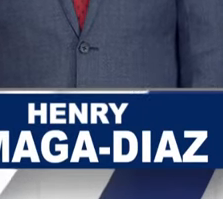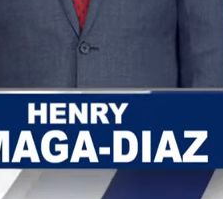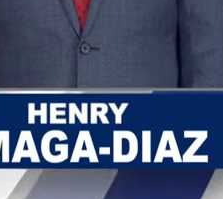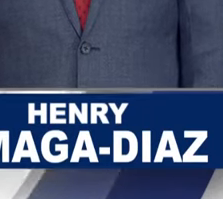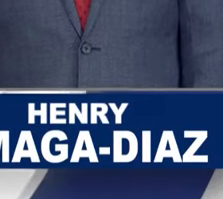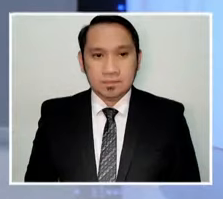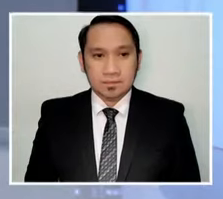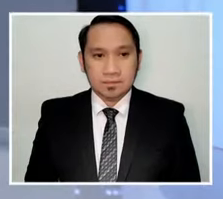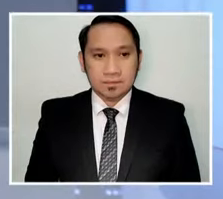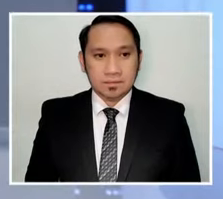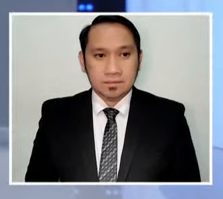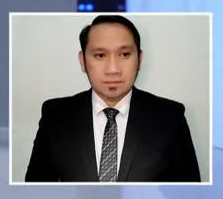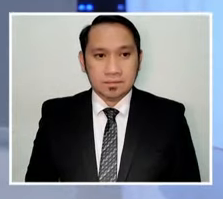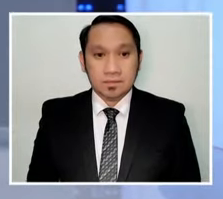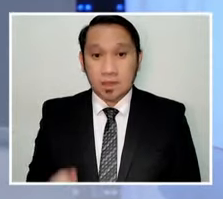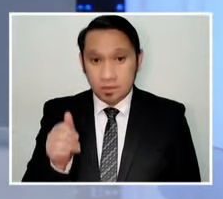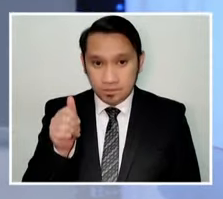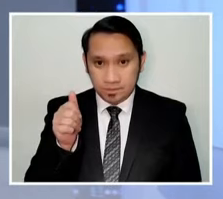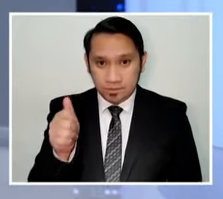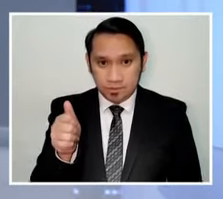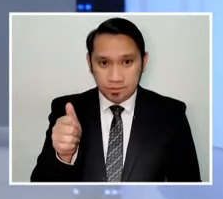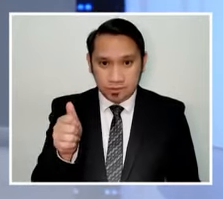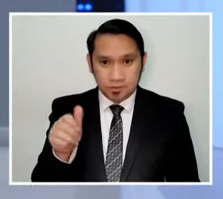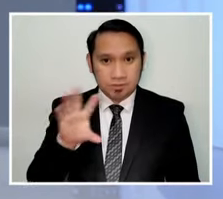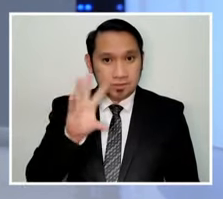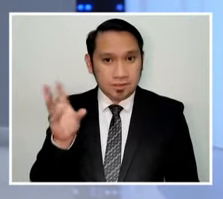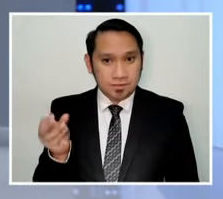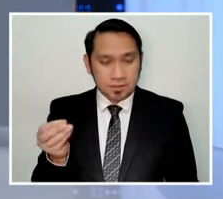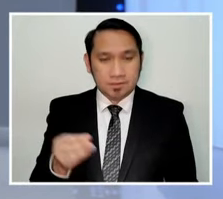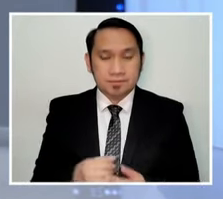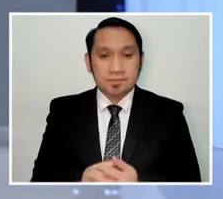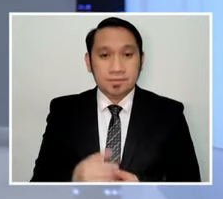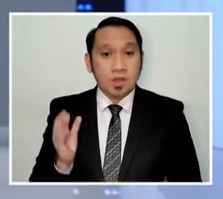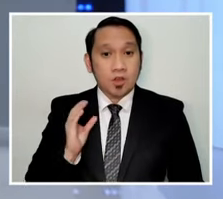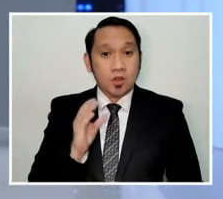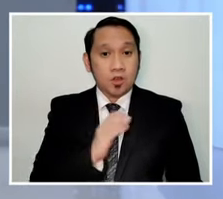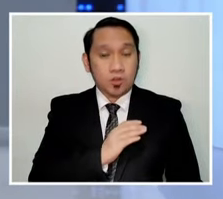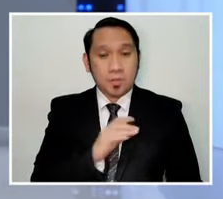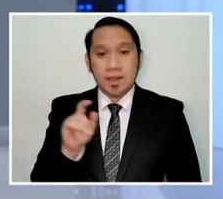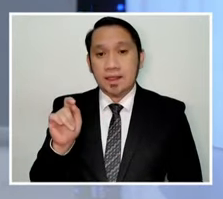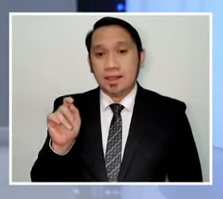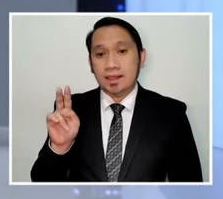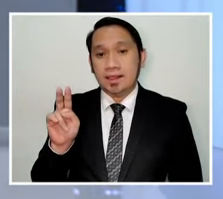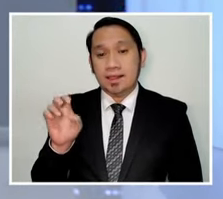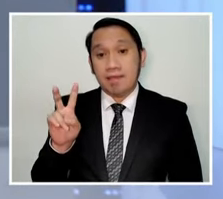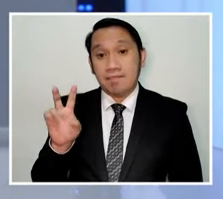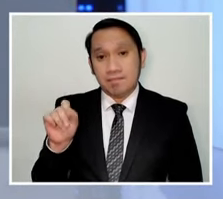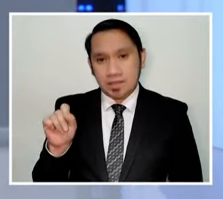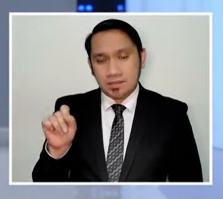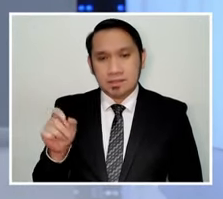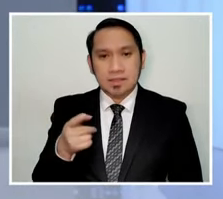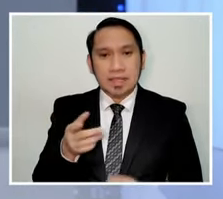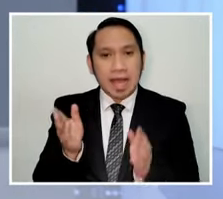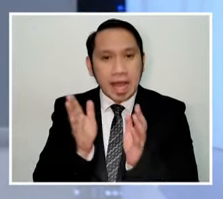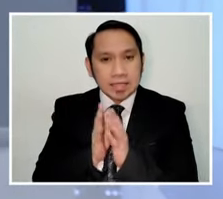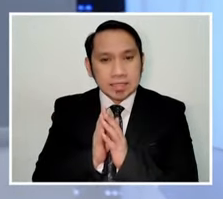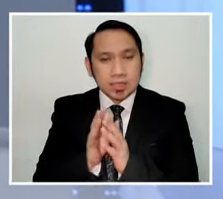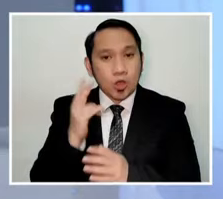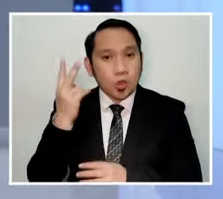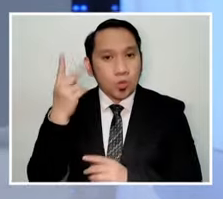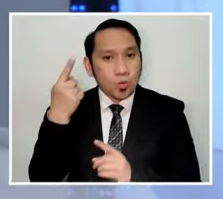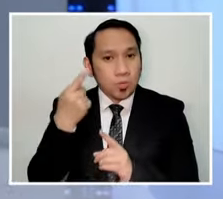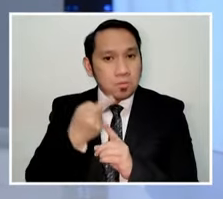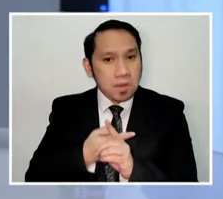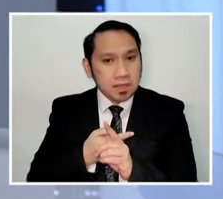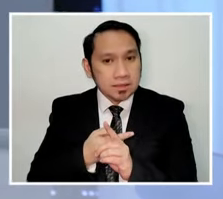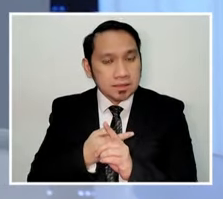Teves. Humiling si Negros Oriental Congressman Arnulfo Teves ng 2 buwang pa na extension ng kanyang